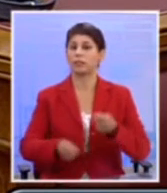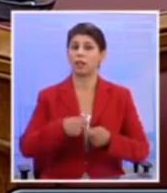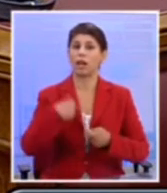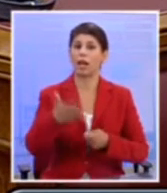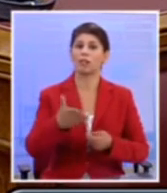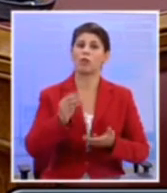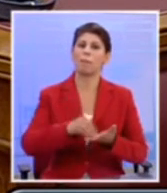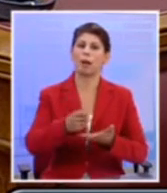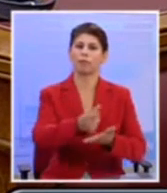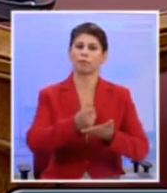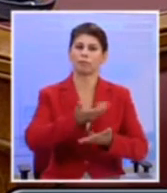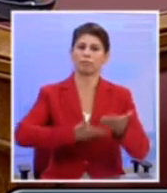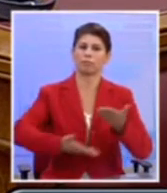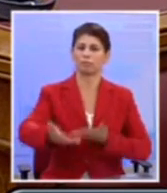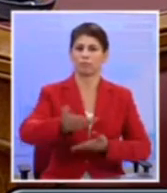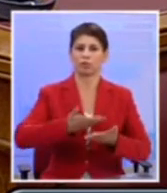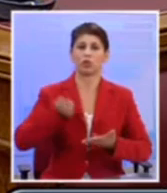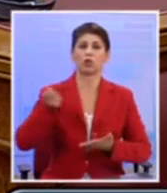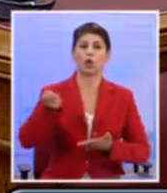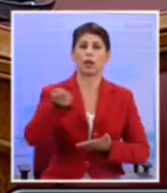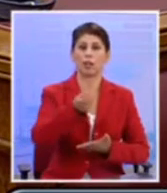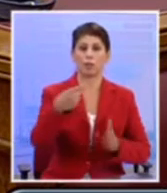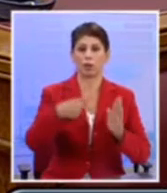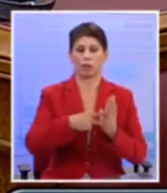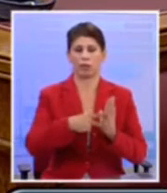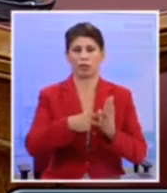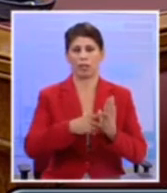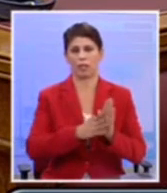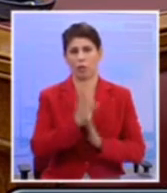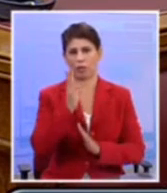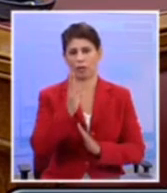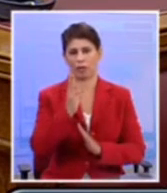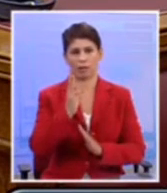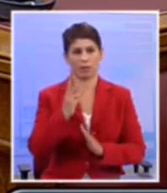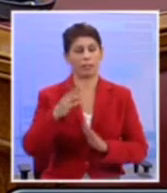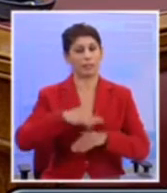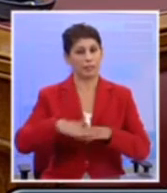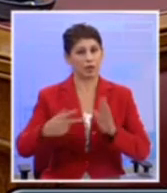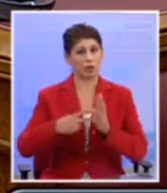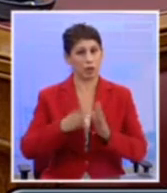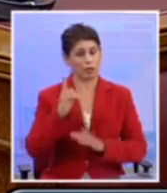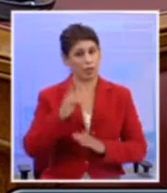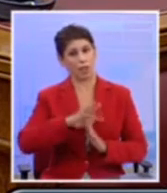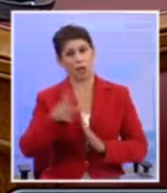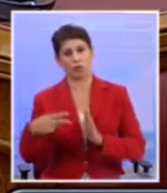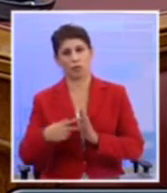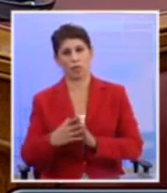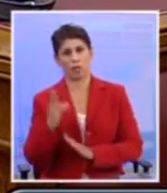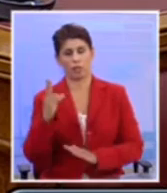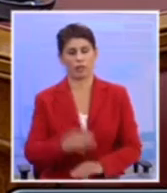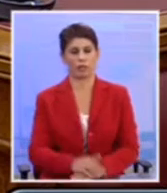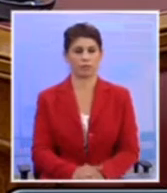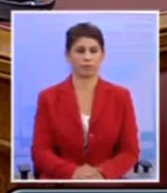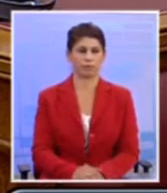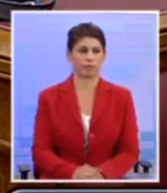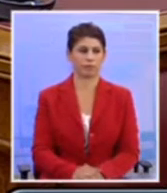να αναχρηματοδοτηθεί το χρέος της από το 2012, τέλος 2011-2012. Και